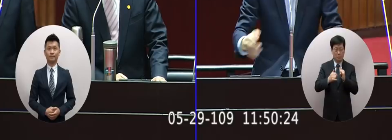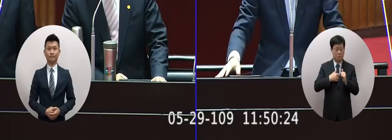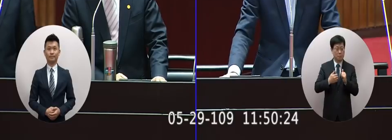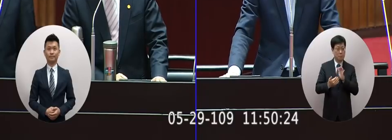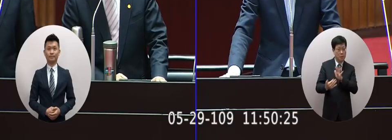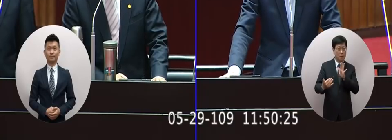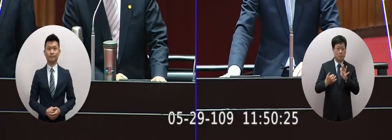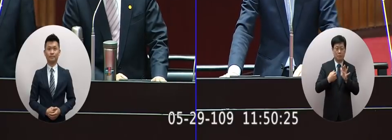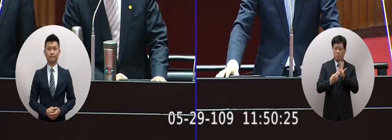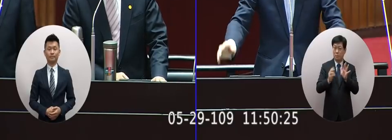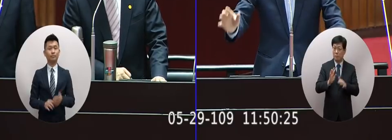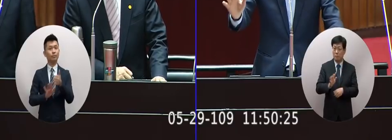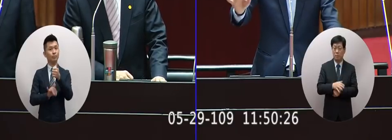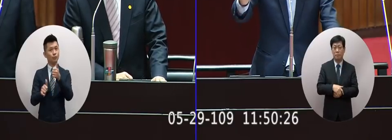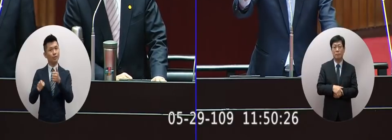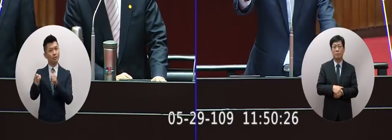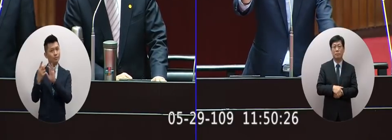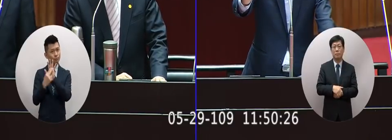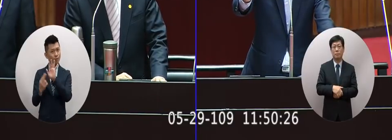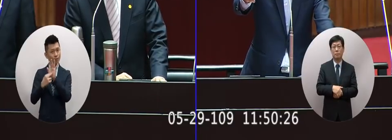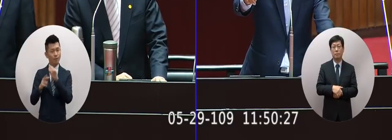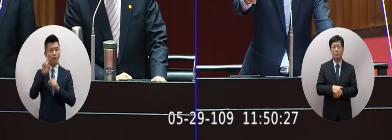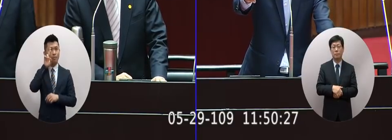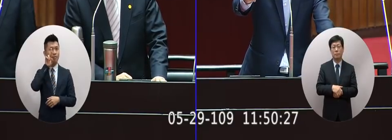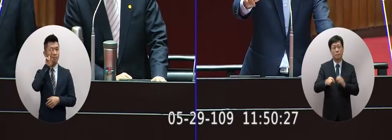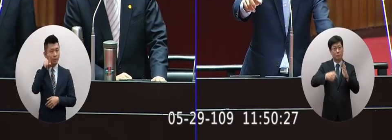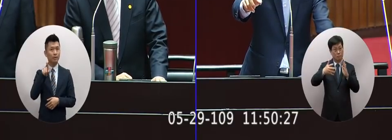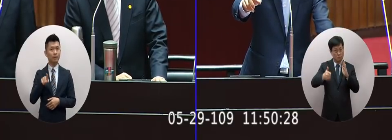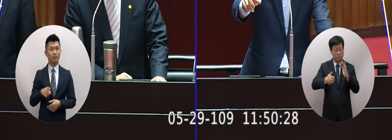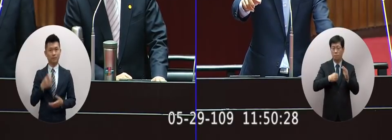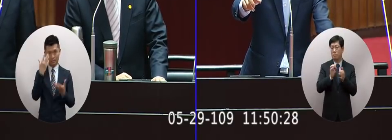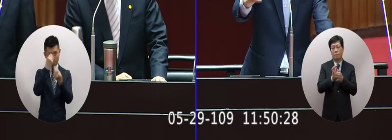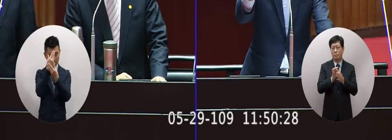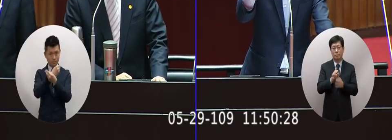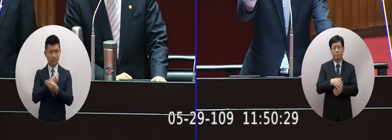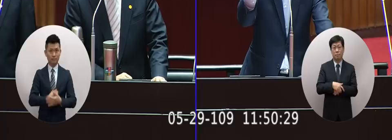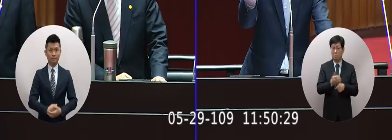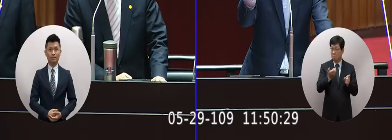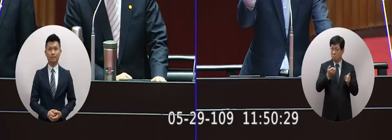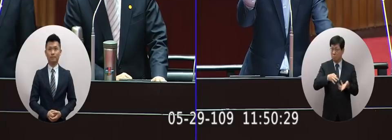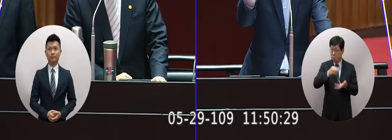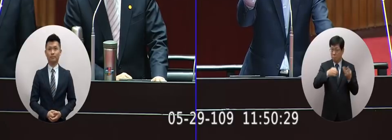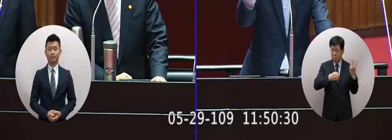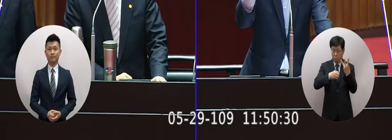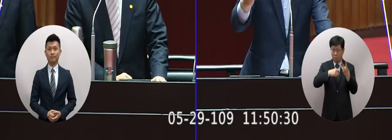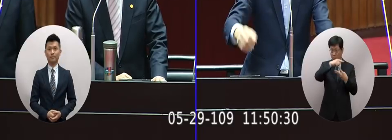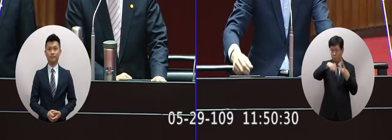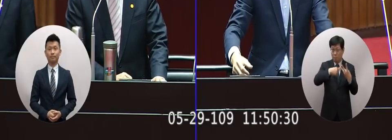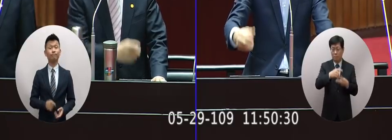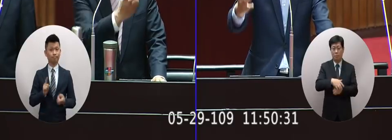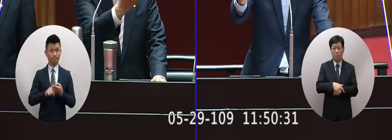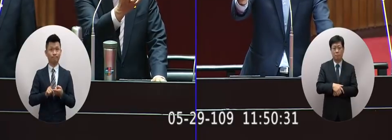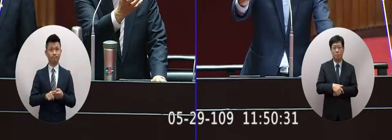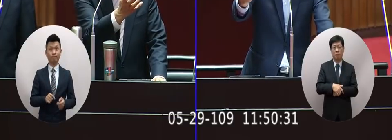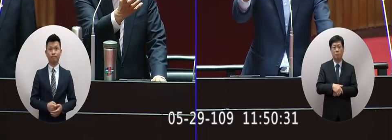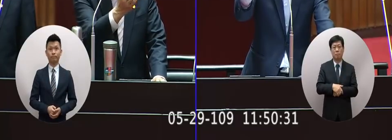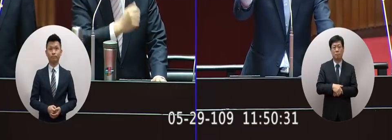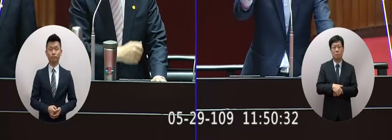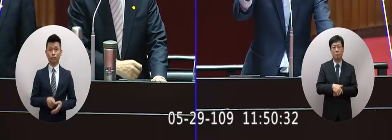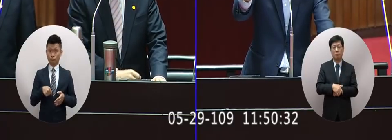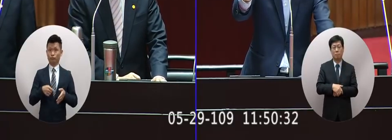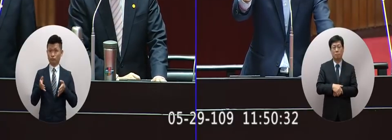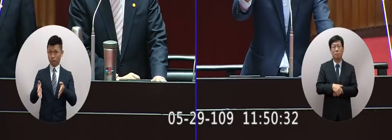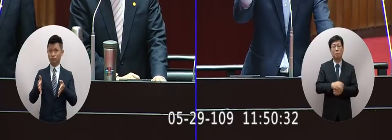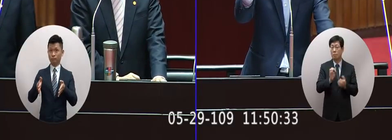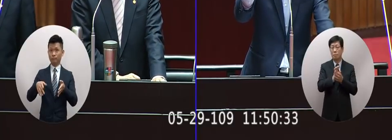愿意说明。 对，委员，你这样描述错误。 院长，没有关系，你刚刚讲的三个原则嘛？ 对， 好， 这就是向国会报告、